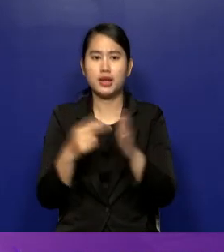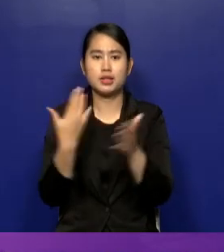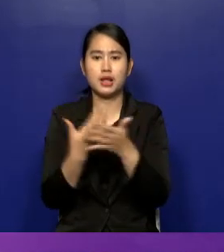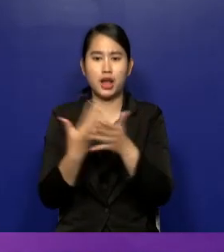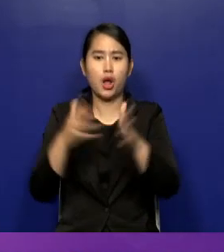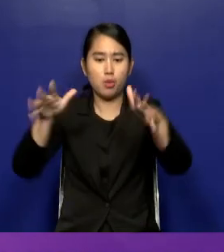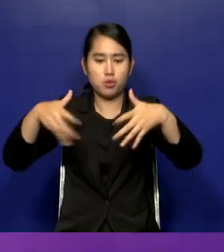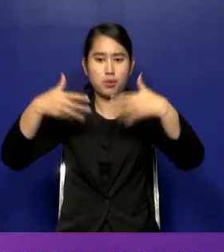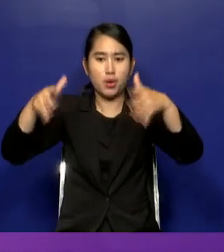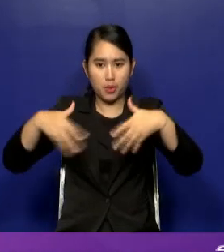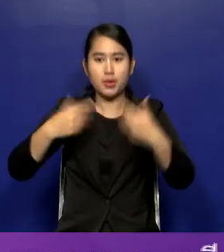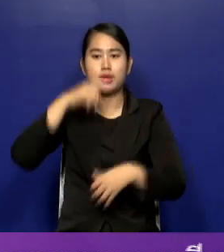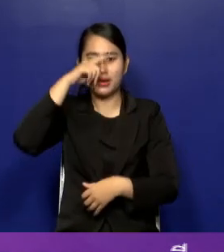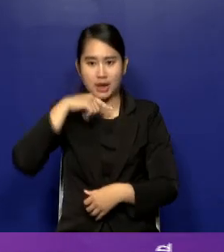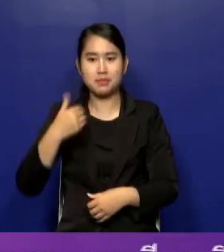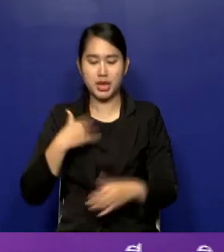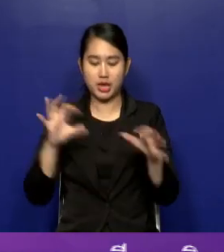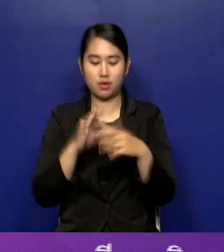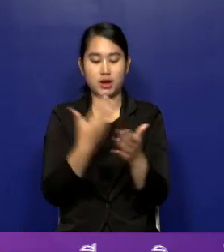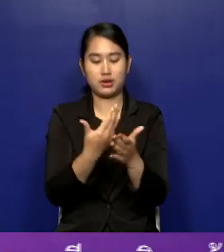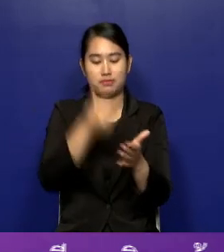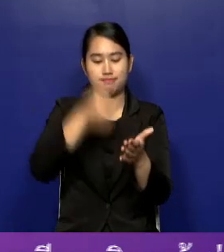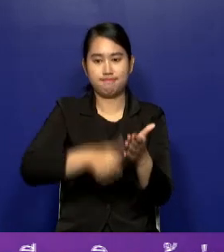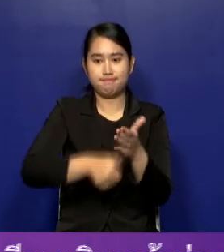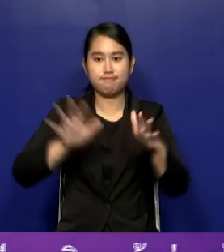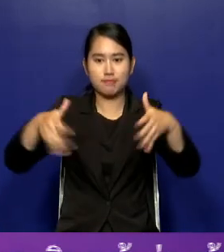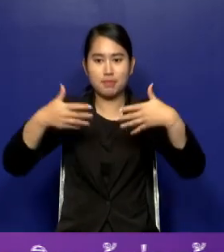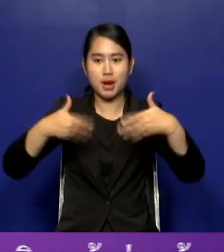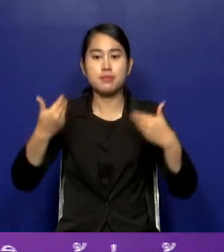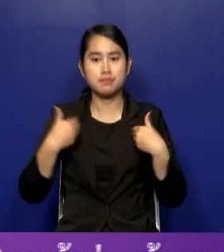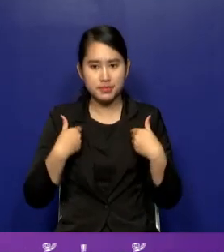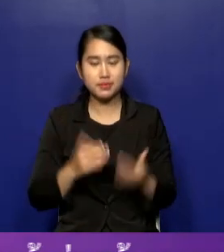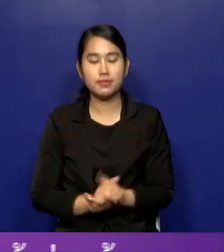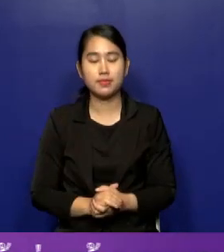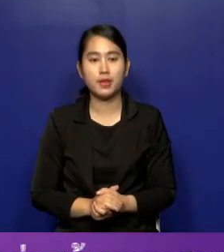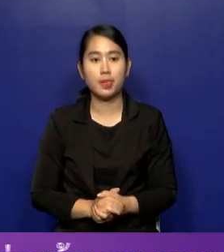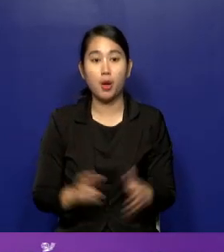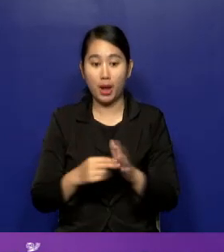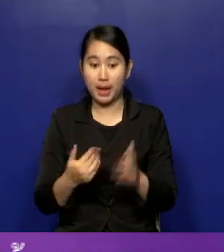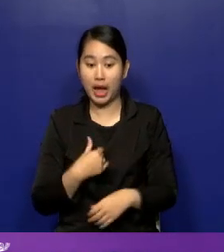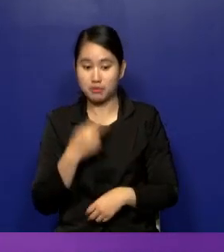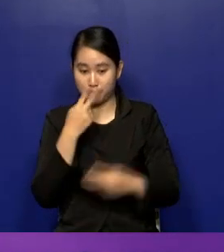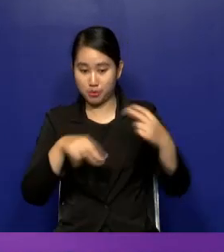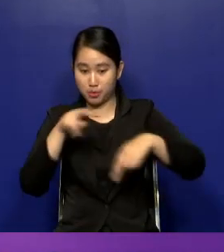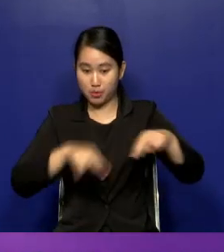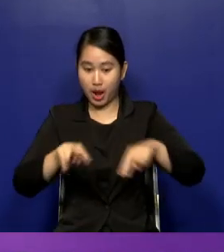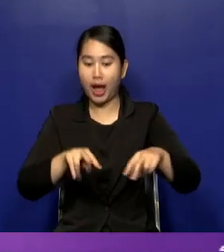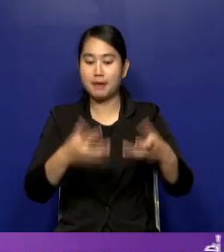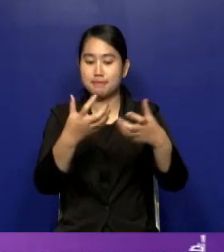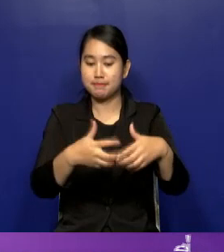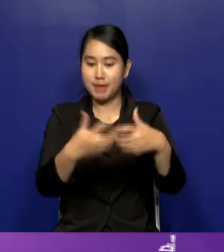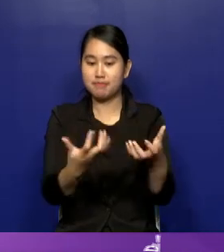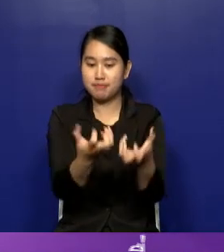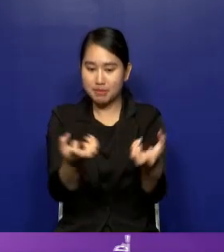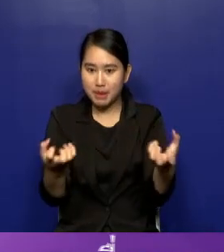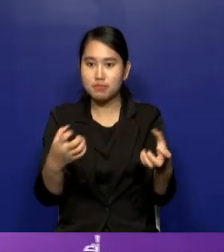ค่าให้กับประเทศในเรื่องของภาษีต่างมากขึ้นแล้วถ้าเป็นไม่ได้เราก็อาจถ้าเราสำรวจแร่พบเราก็อาจจะเป็นแหล่งสำคัญในการผลิ